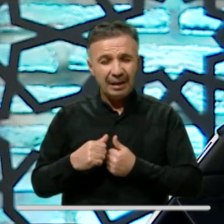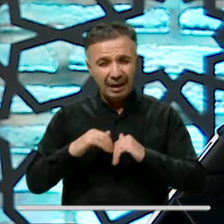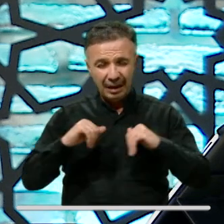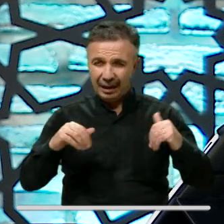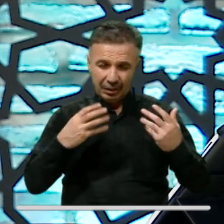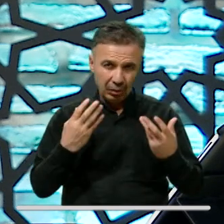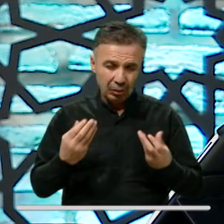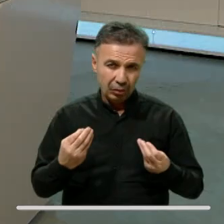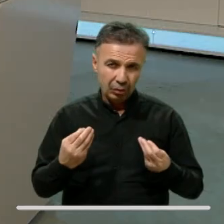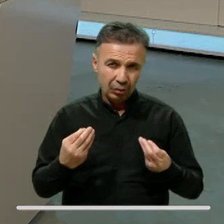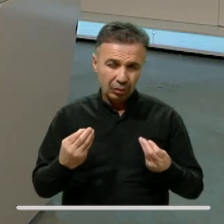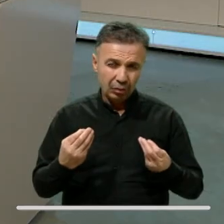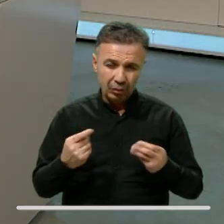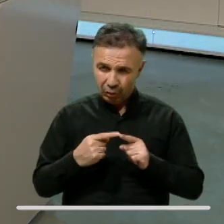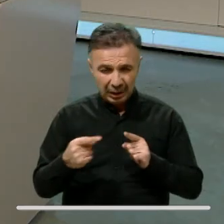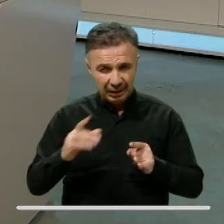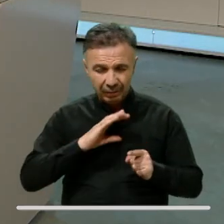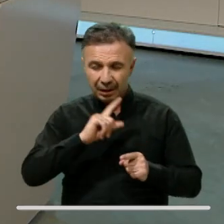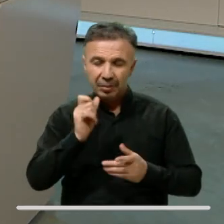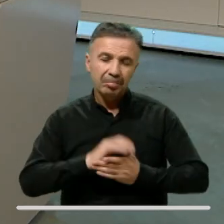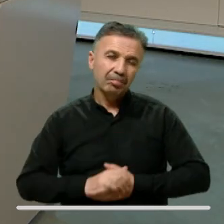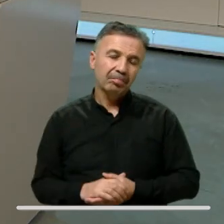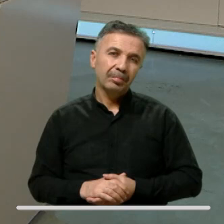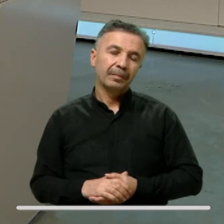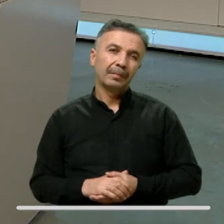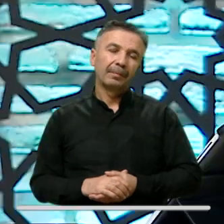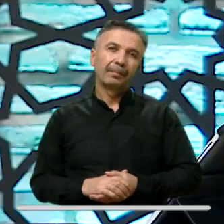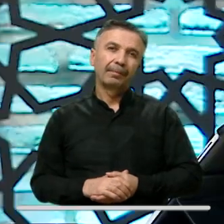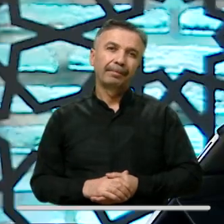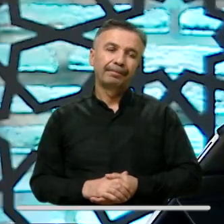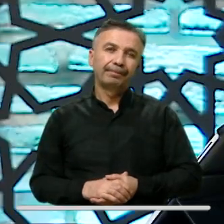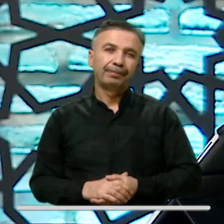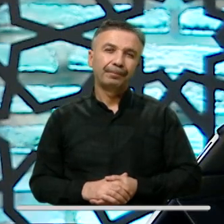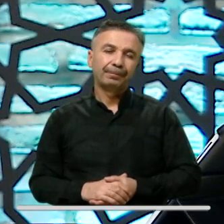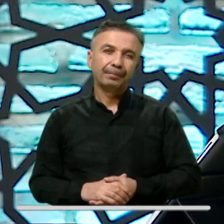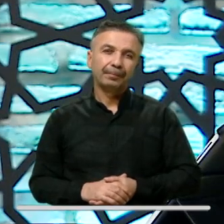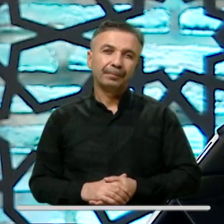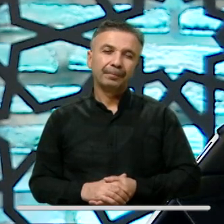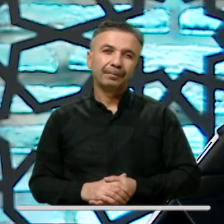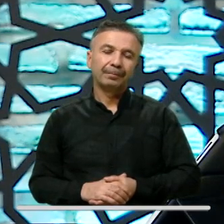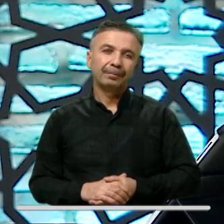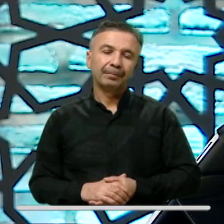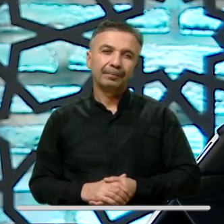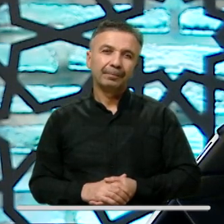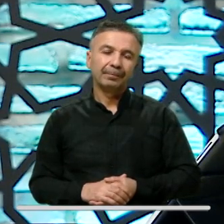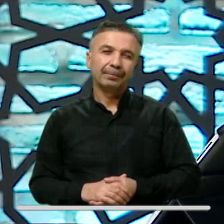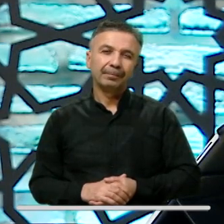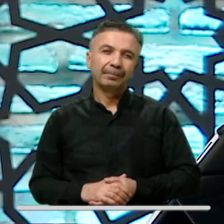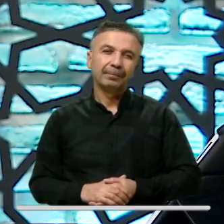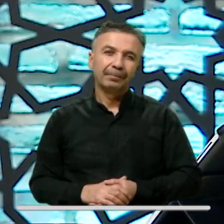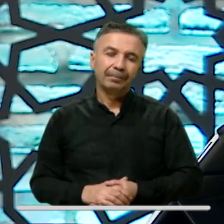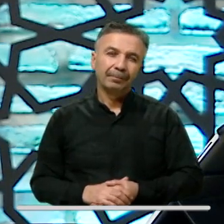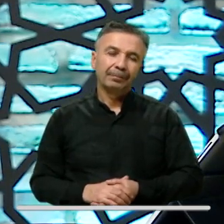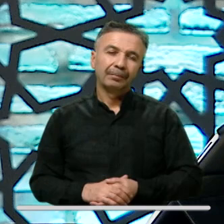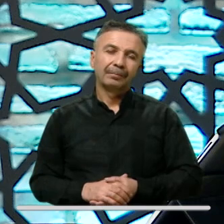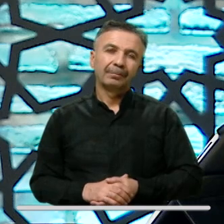muzdarip hani burada soruyorlar ondan dolayı. Anladım, peki soralım. Öğrenciniz hanımefendilere çok çok selamlar.